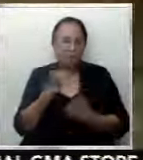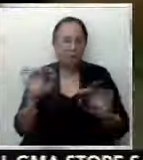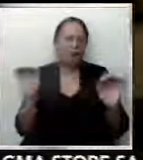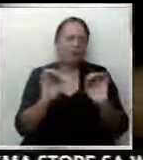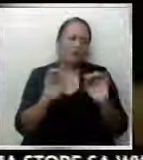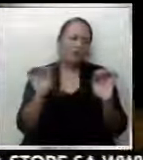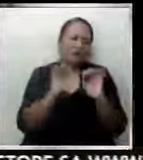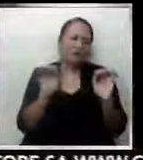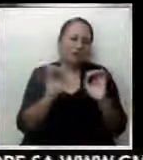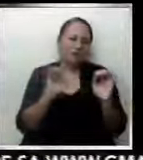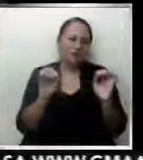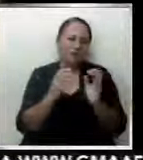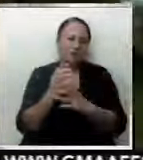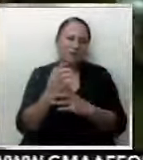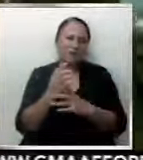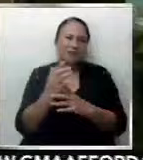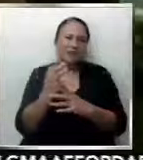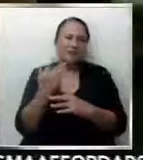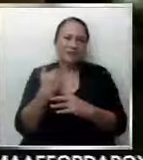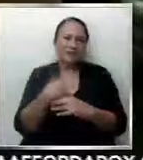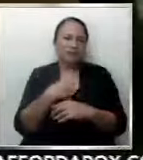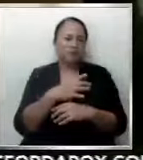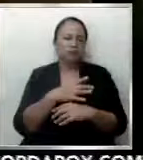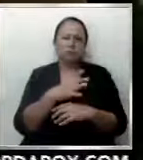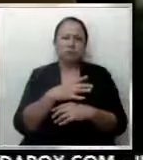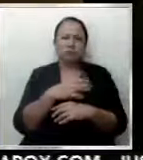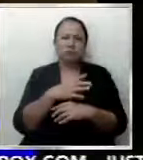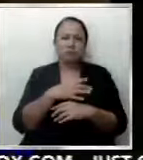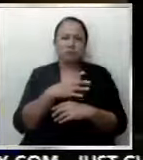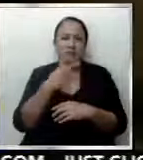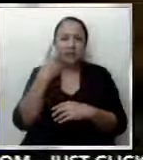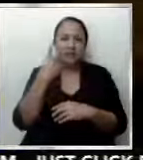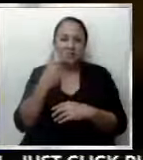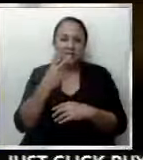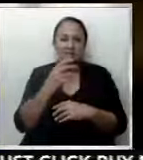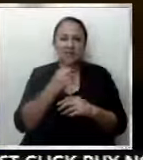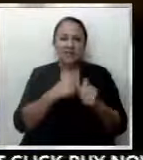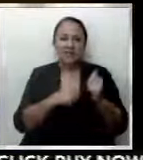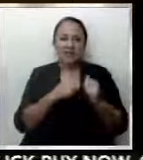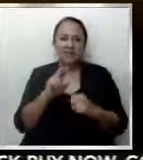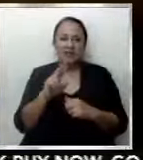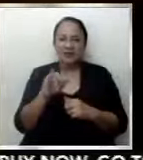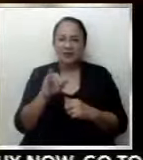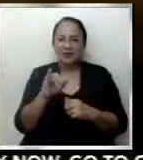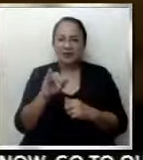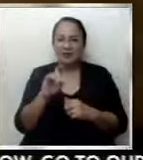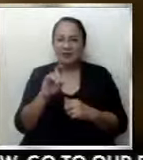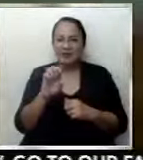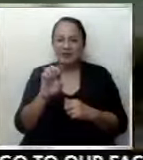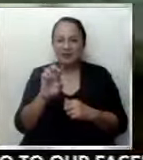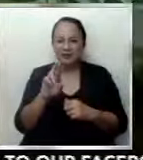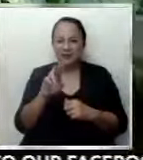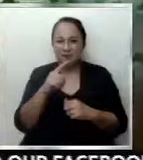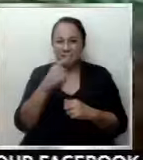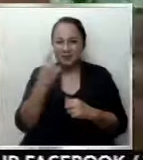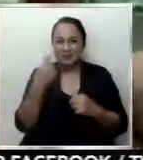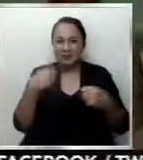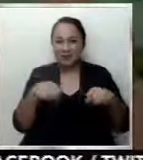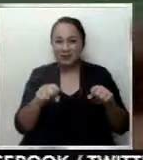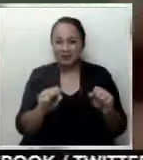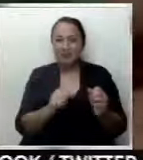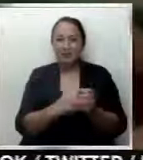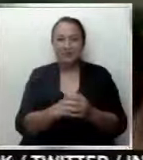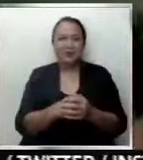Okay, ganito po talaga. Oh, tignan mo bida ng Black Rider. Ayan. Wow, totoo talaga. So